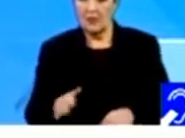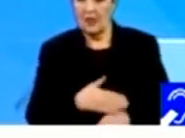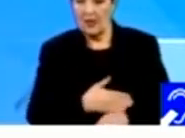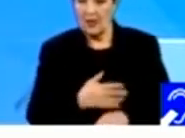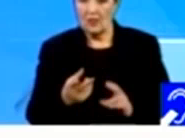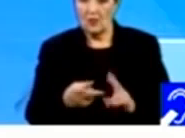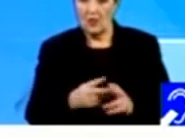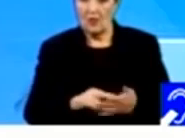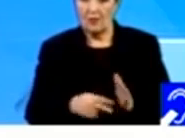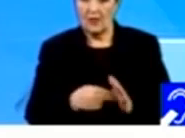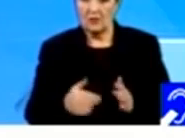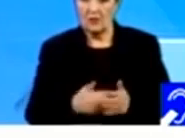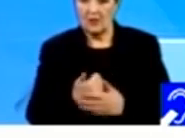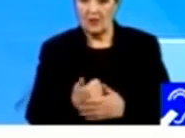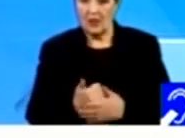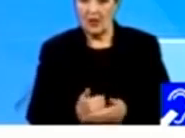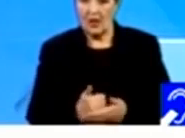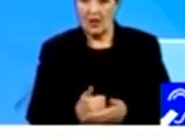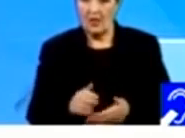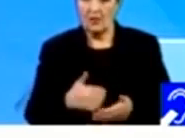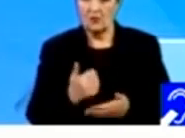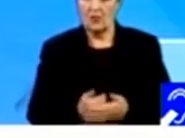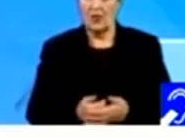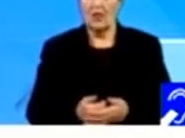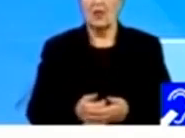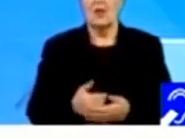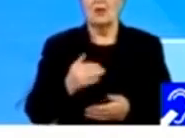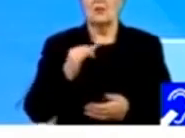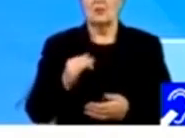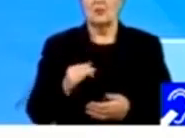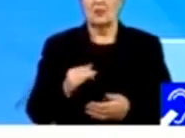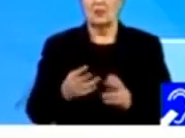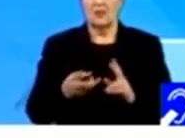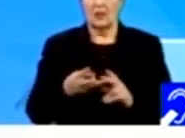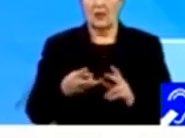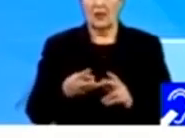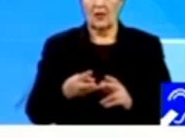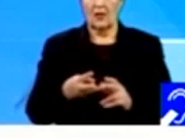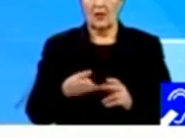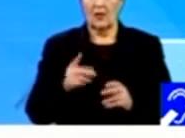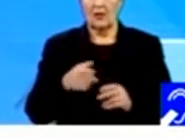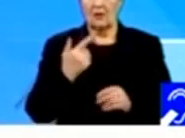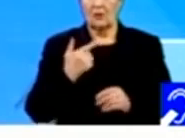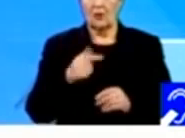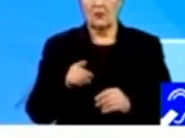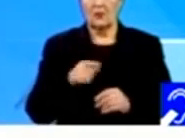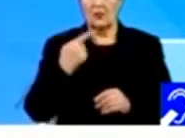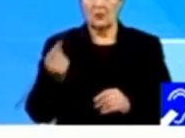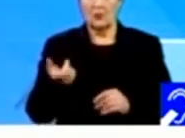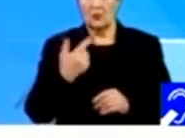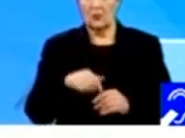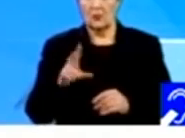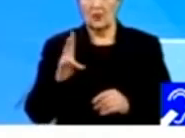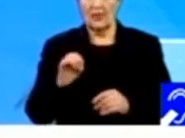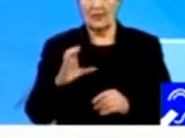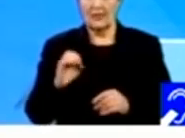Chișinăului, al doilea, planul general urbanistic, într-un an și jumătate ca să-l aprobăm. Trei, este vorba despre ceea ce a spus domnul